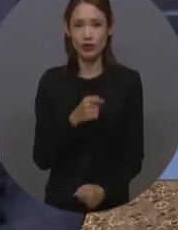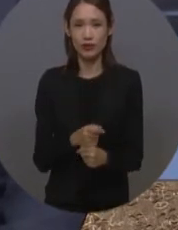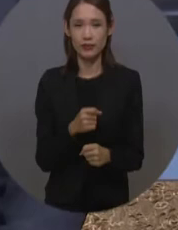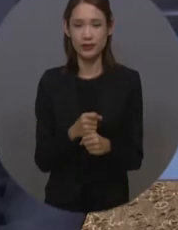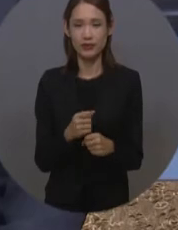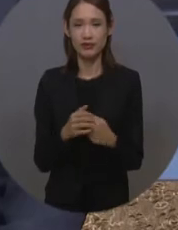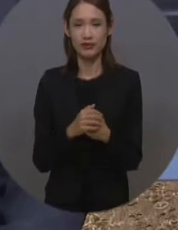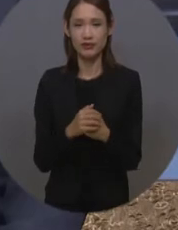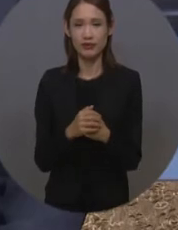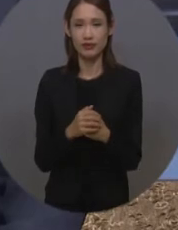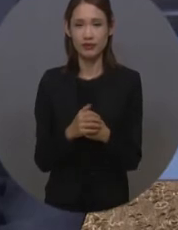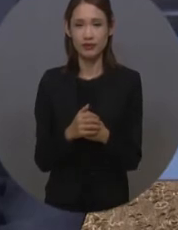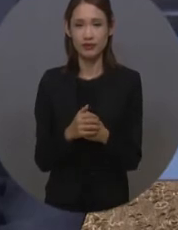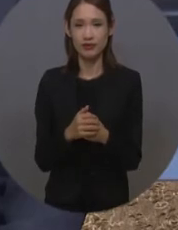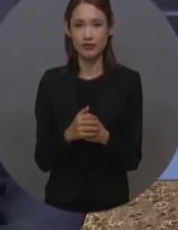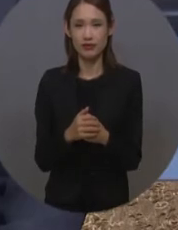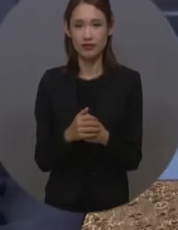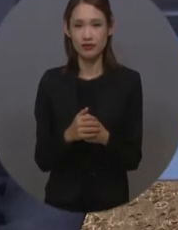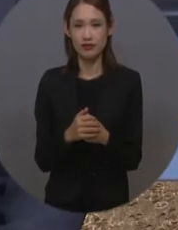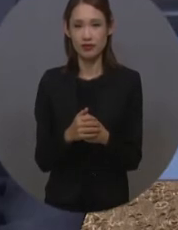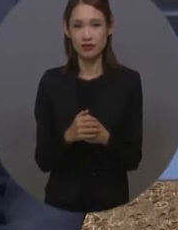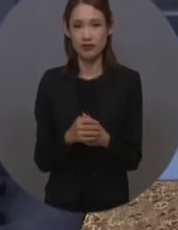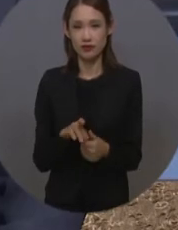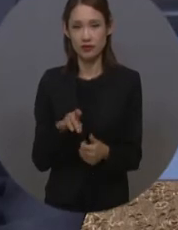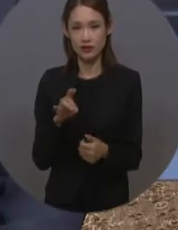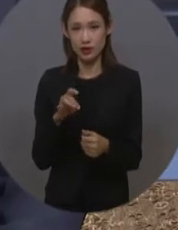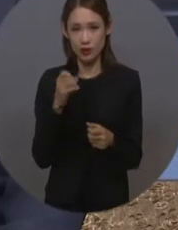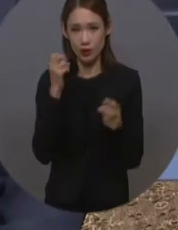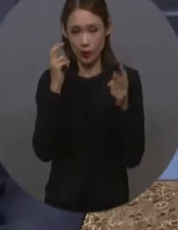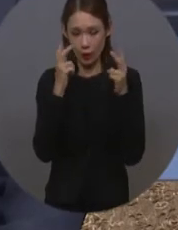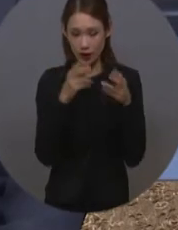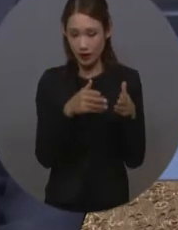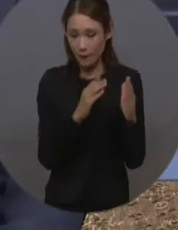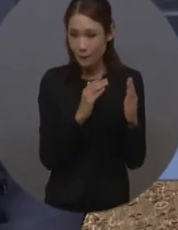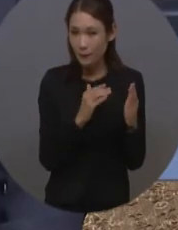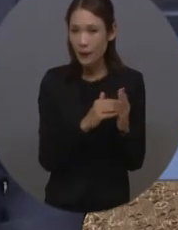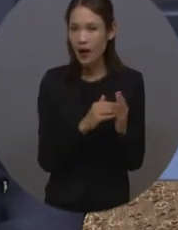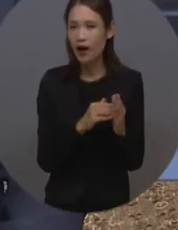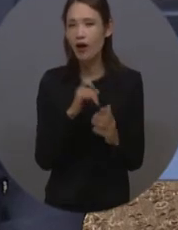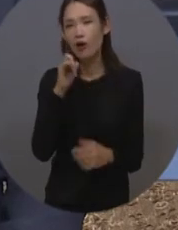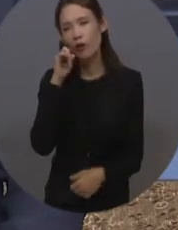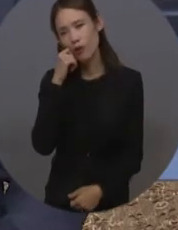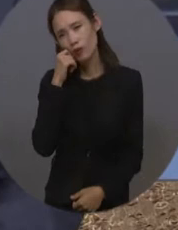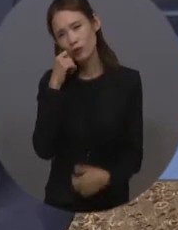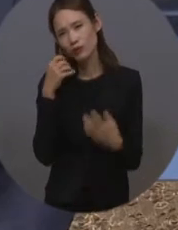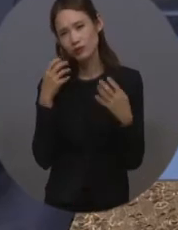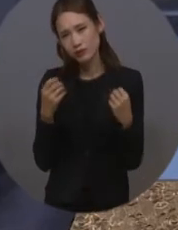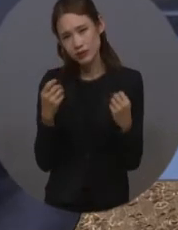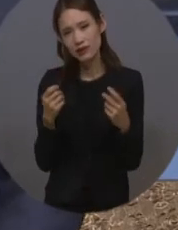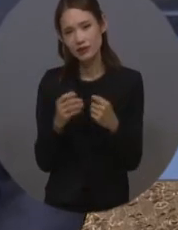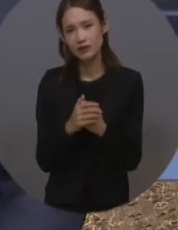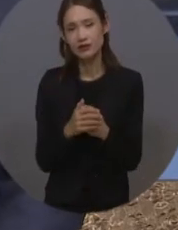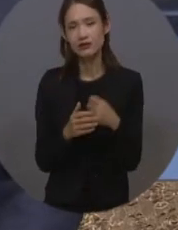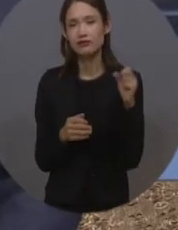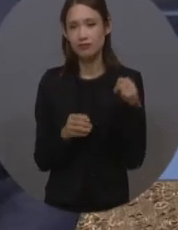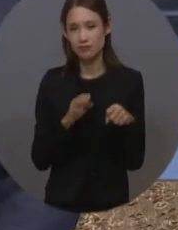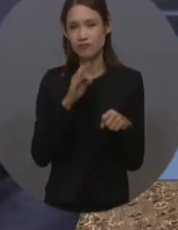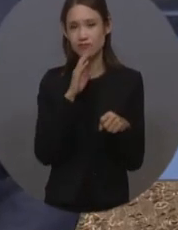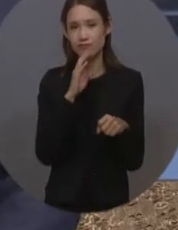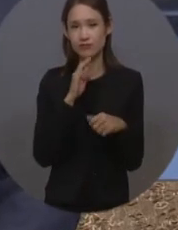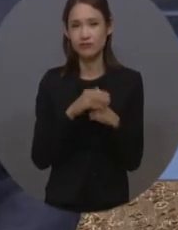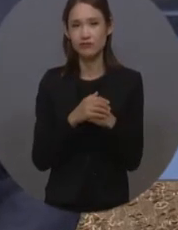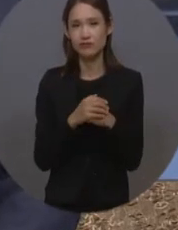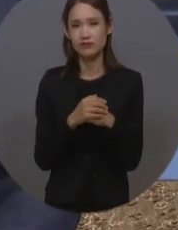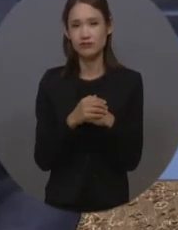되신 건데 그럼 처음에 설립하시고 좀 어려움도 많으셨을 것 같거든요. 그럴 수밖에 없었겠죠. 네.